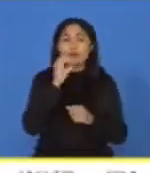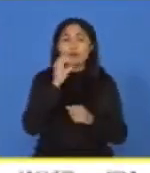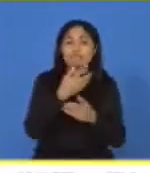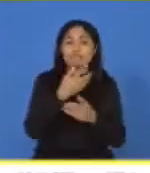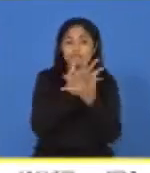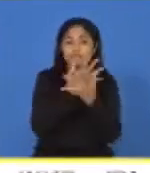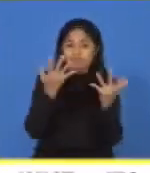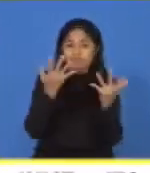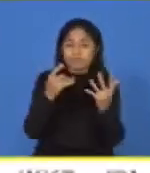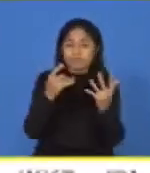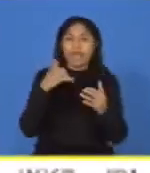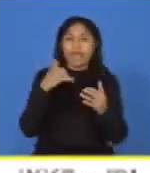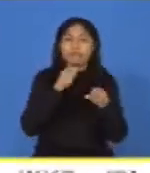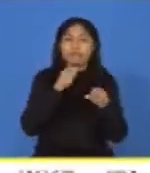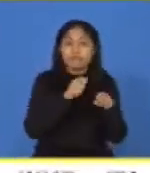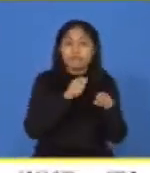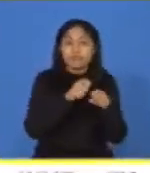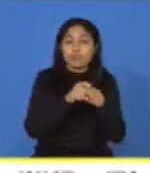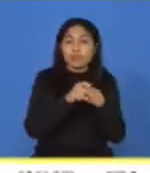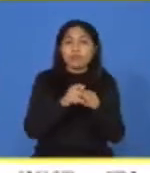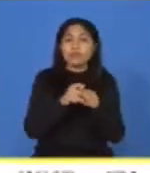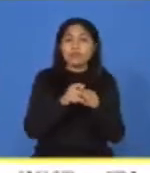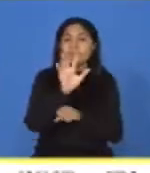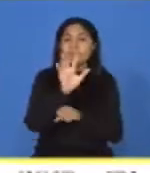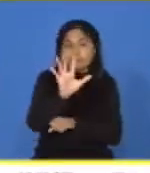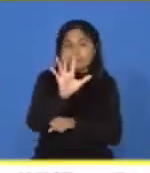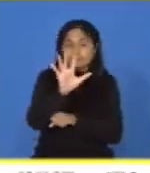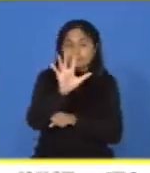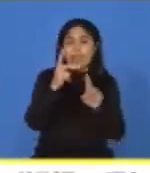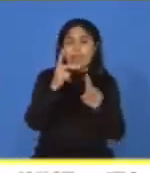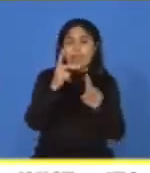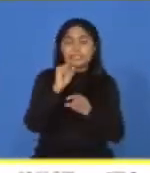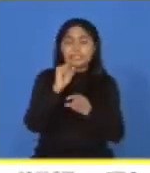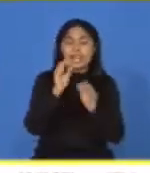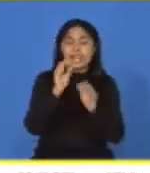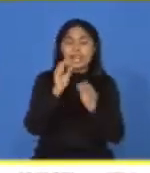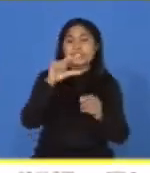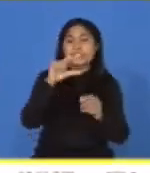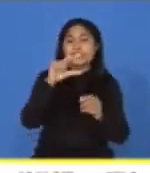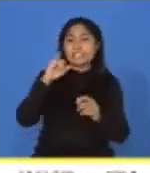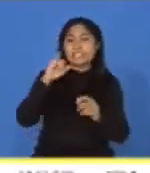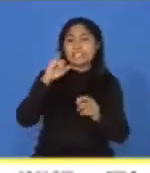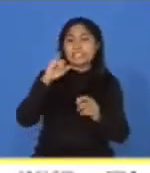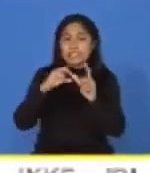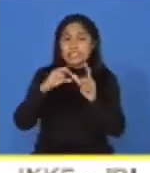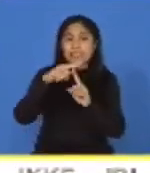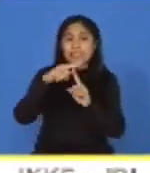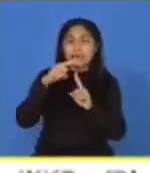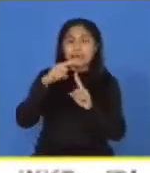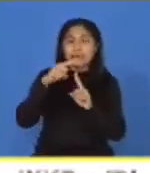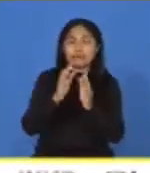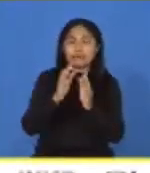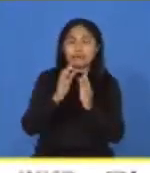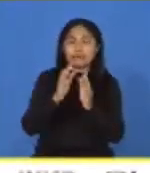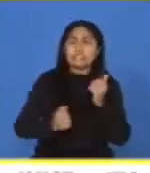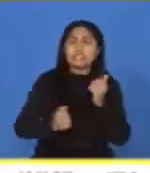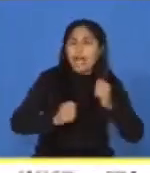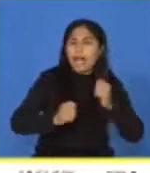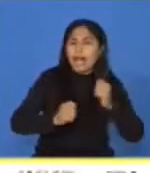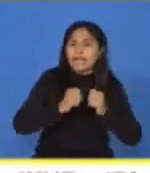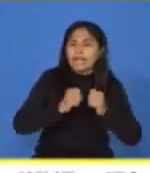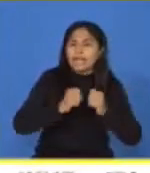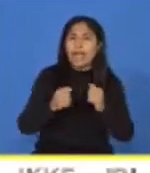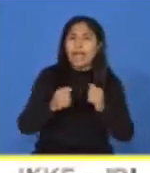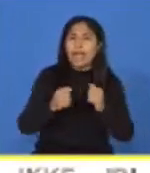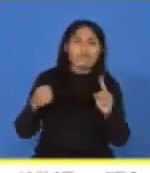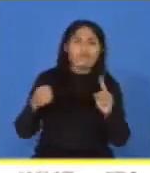IMSEF, yang dilaksanakan oleh Humanity and Inclusion CIS Timur dan Sasana Inklusi dan Gerakan Advokasi Difabel atau